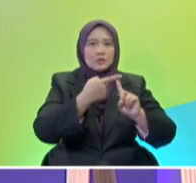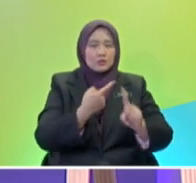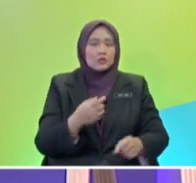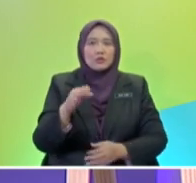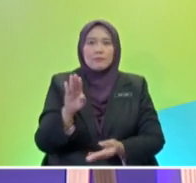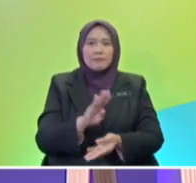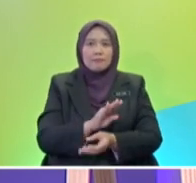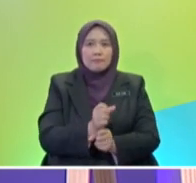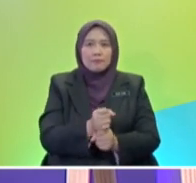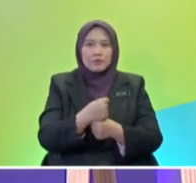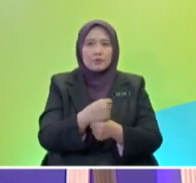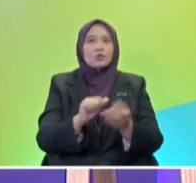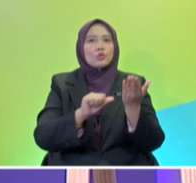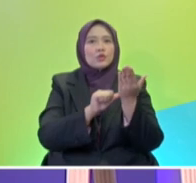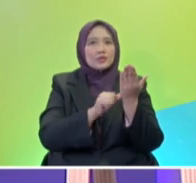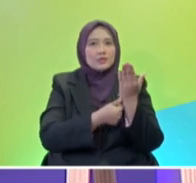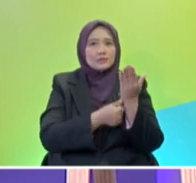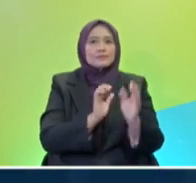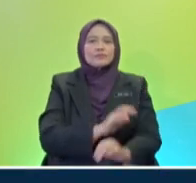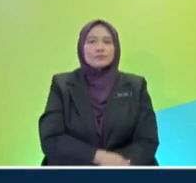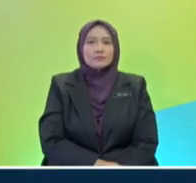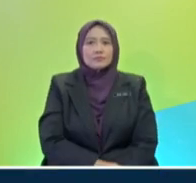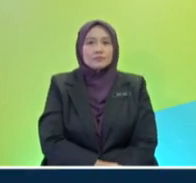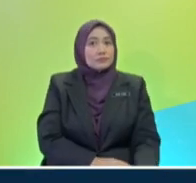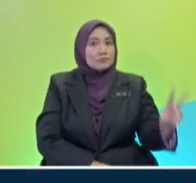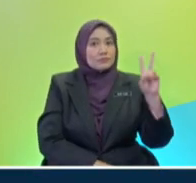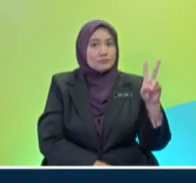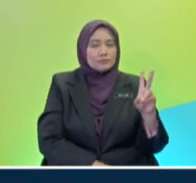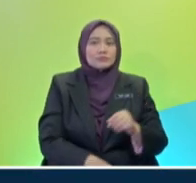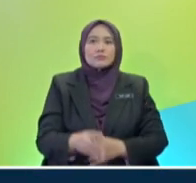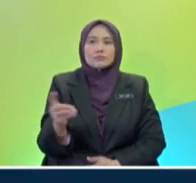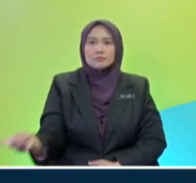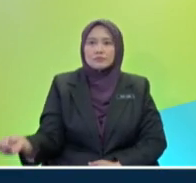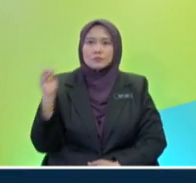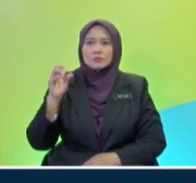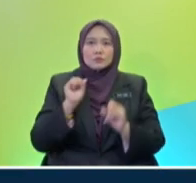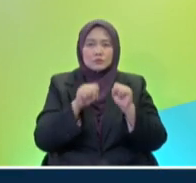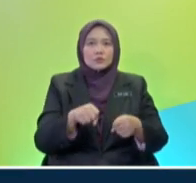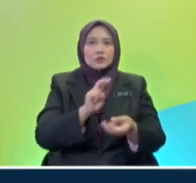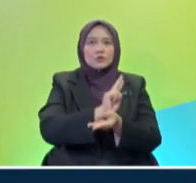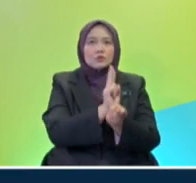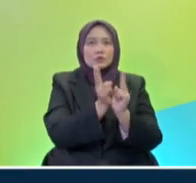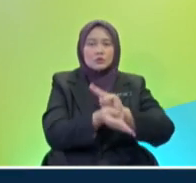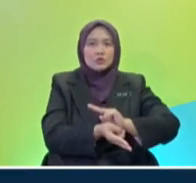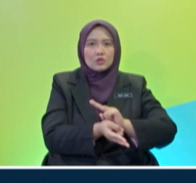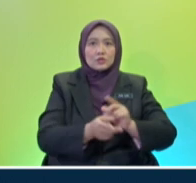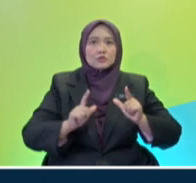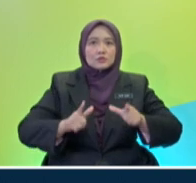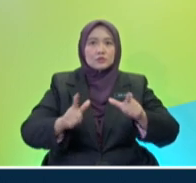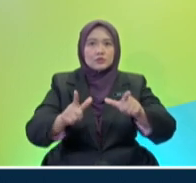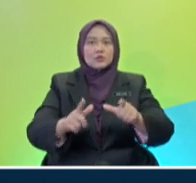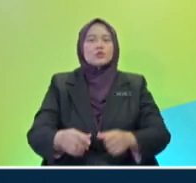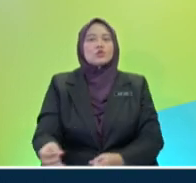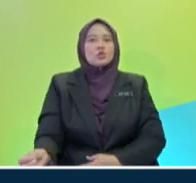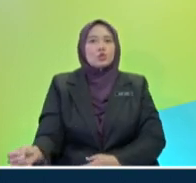sesuatu yang kedua daya juga boleh mengubah kelajuan objek sama